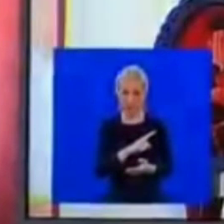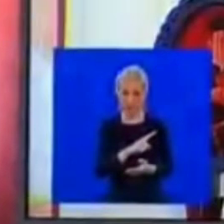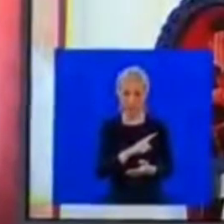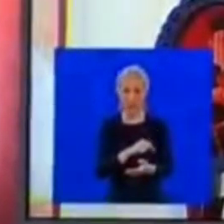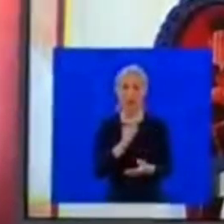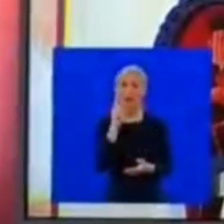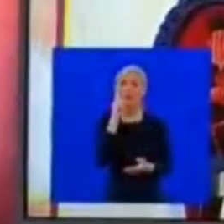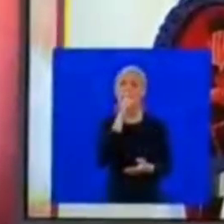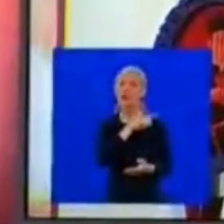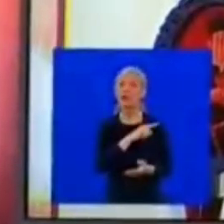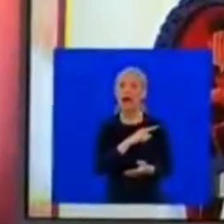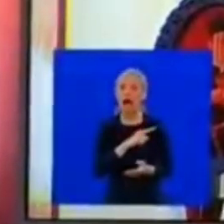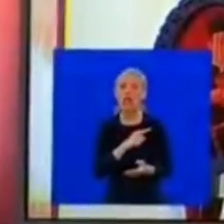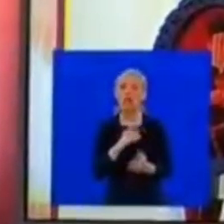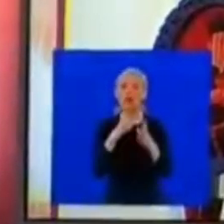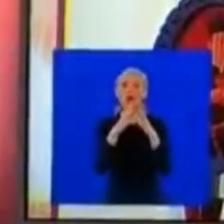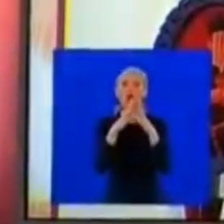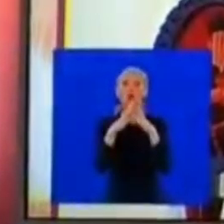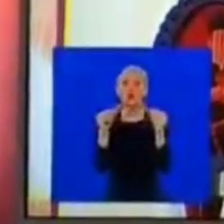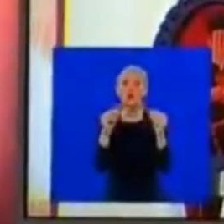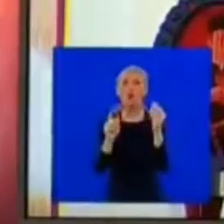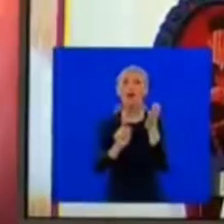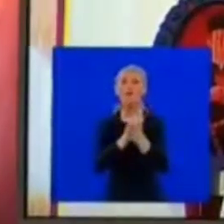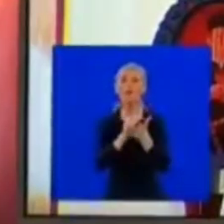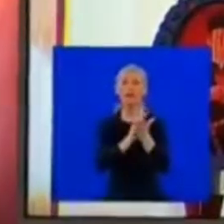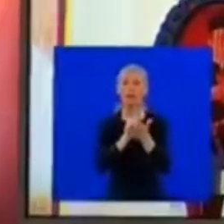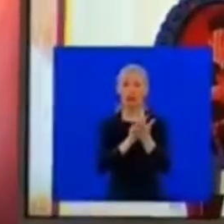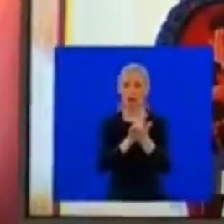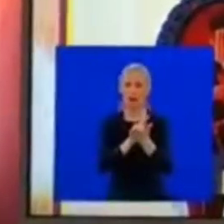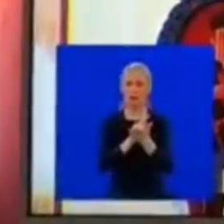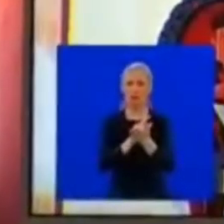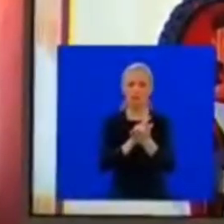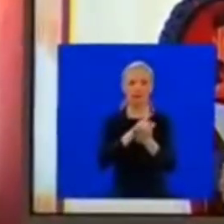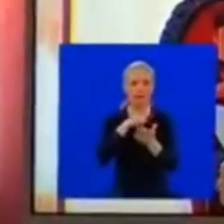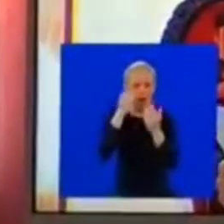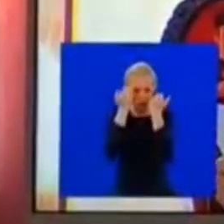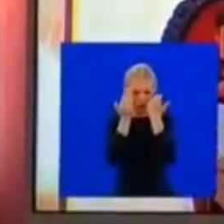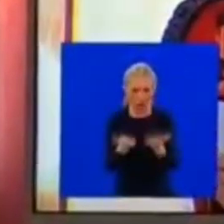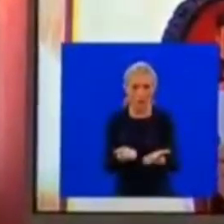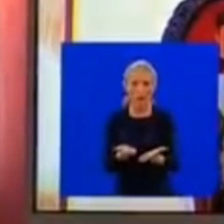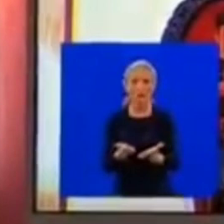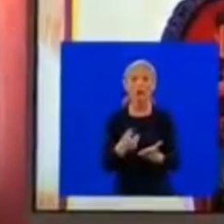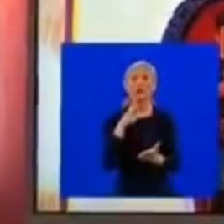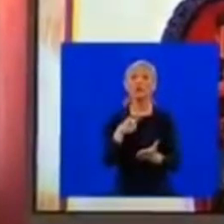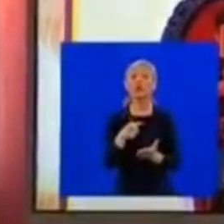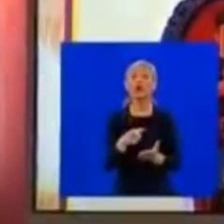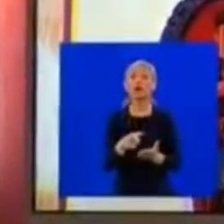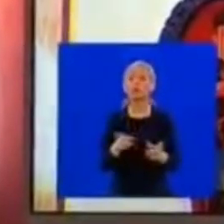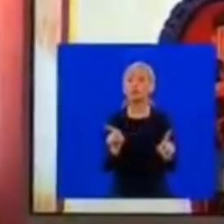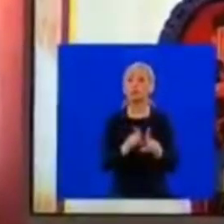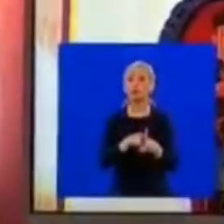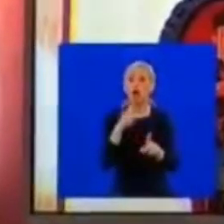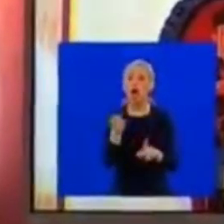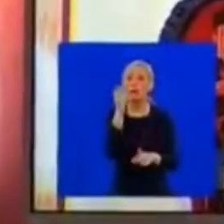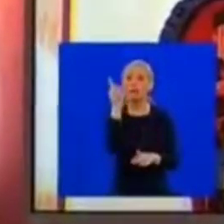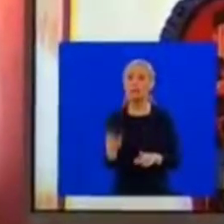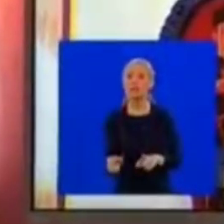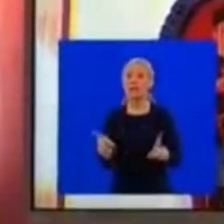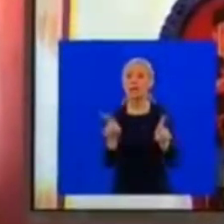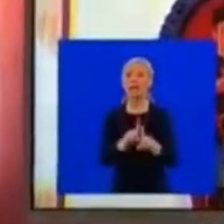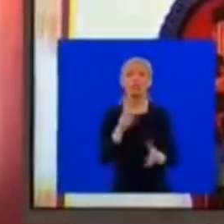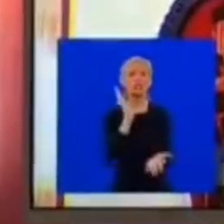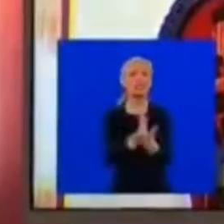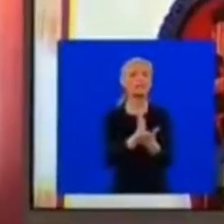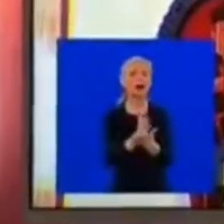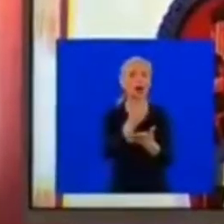koljena pred lažnim duhom vremena. Evo se tiče koliko pastira, toliko i